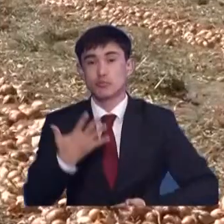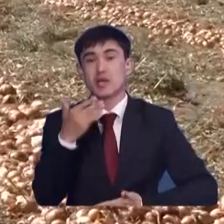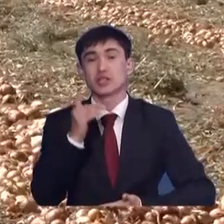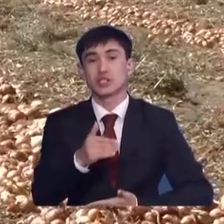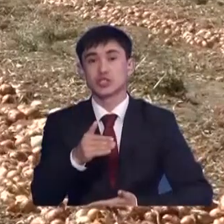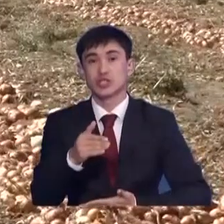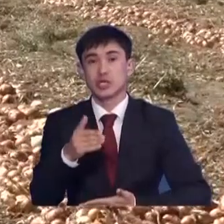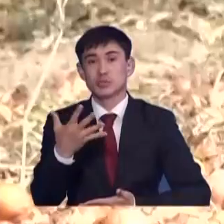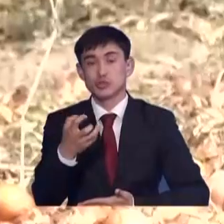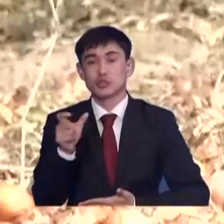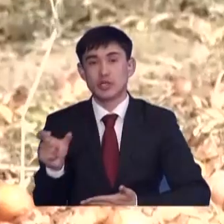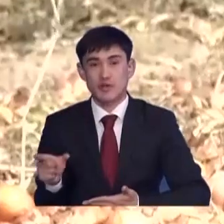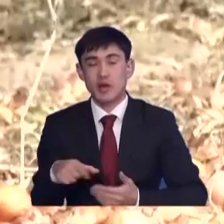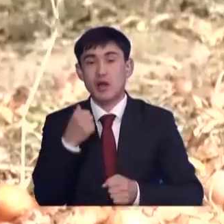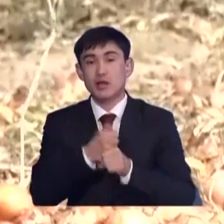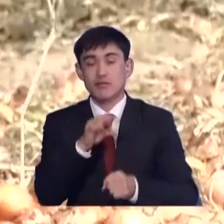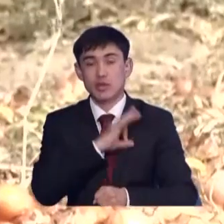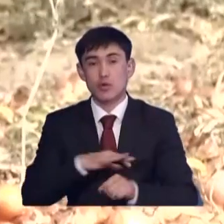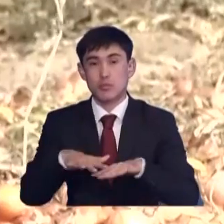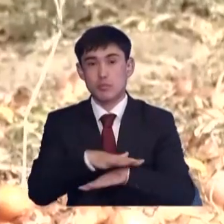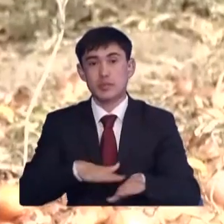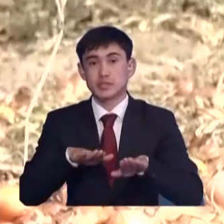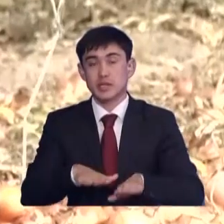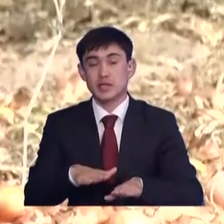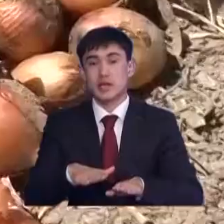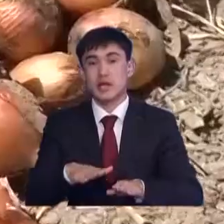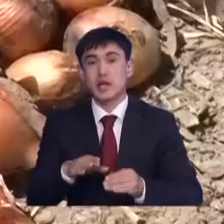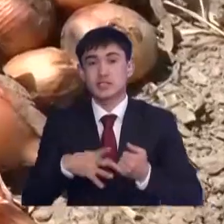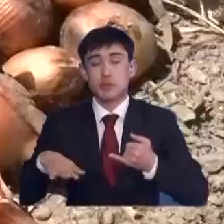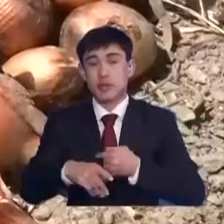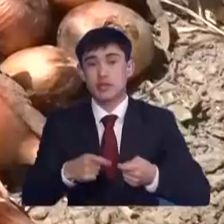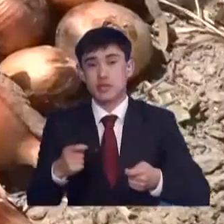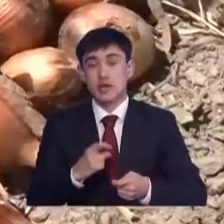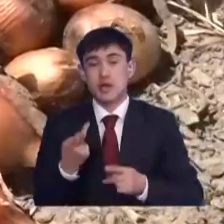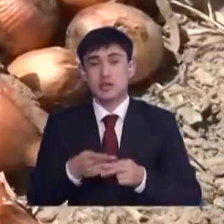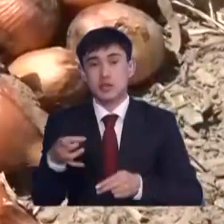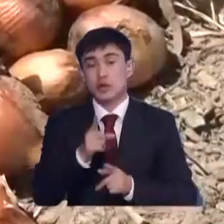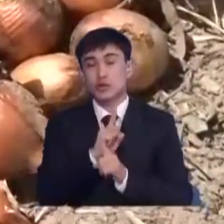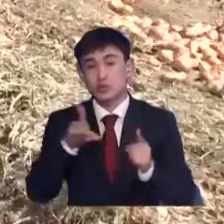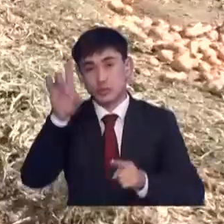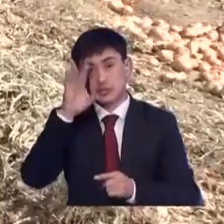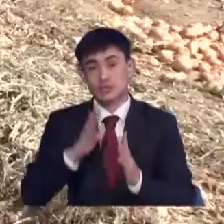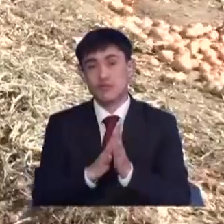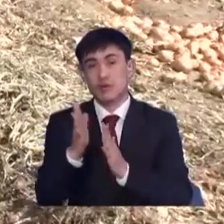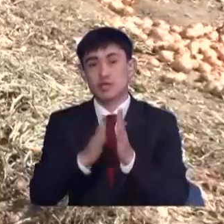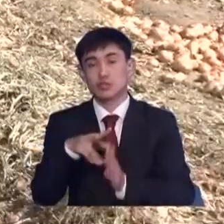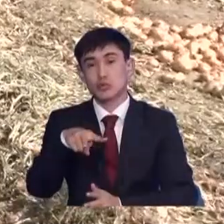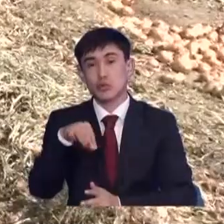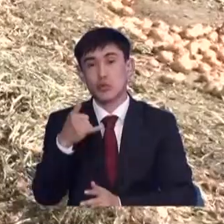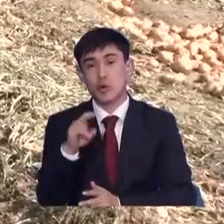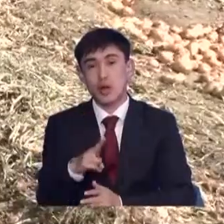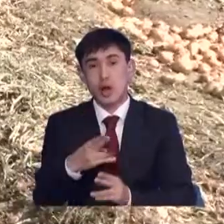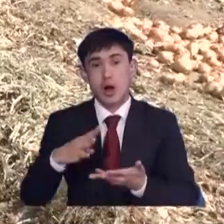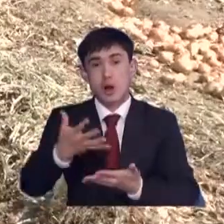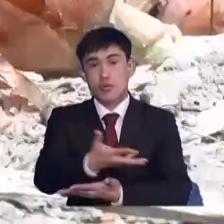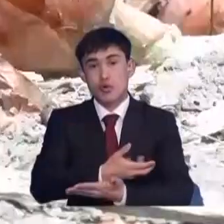5500 граждан. Главный источник дохода местного населения – земледелие. Этот район особенно известен выращиванием лука. Объем